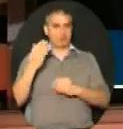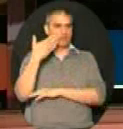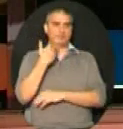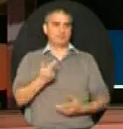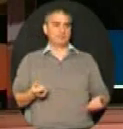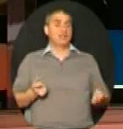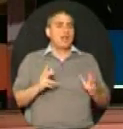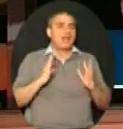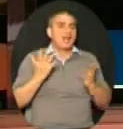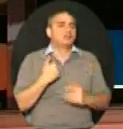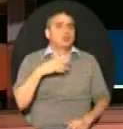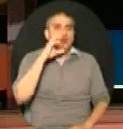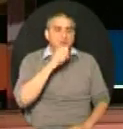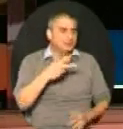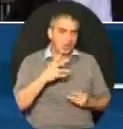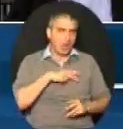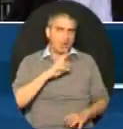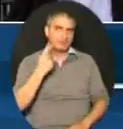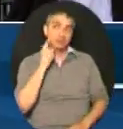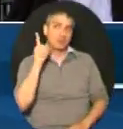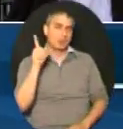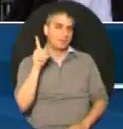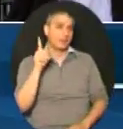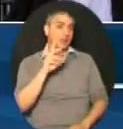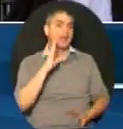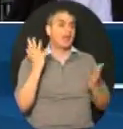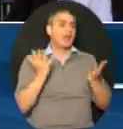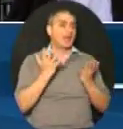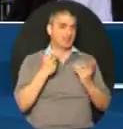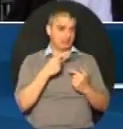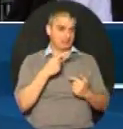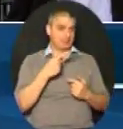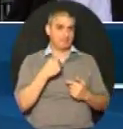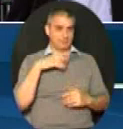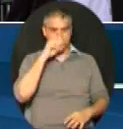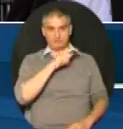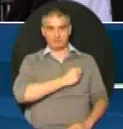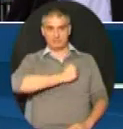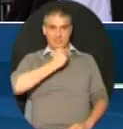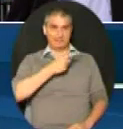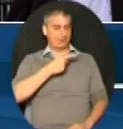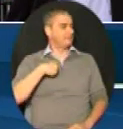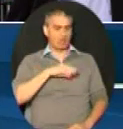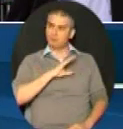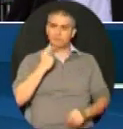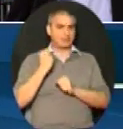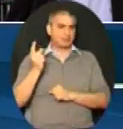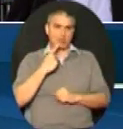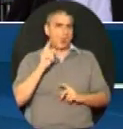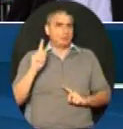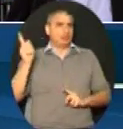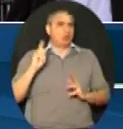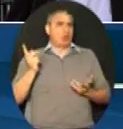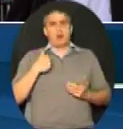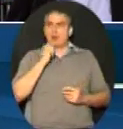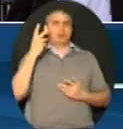ישראל. האופן שבו אני תופסת זה חסר אחריות מה שאתה אומר. האופן שבו אני תופסת את הימין ואני לא מסכימה עם מה שהימין, הוא לא אומר שהיא